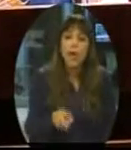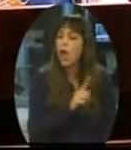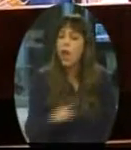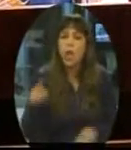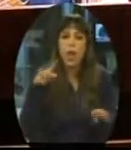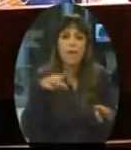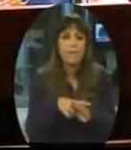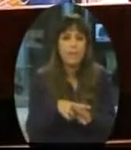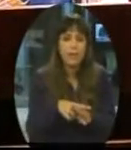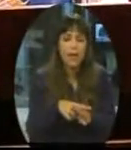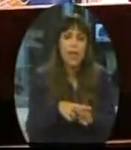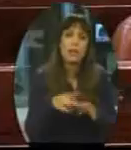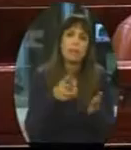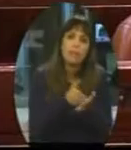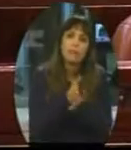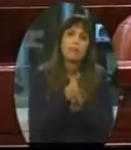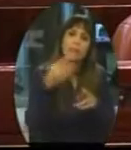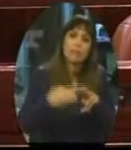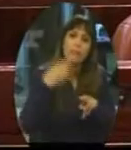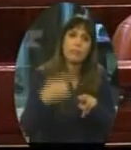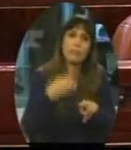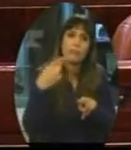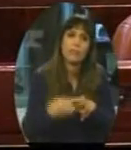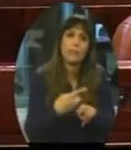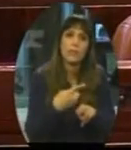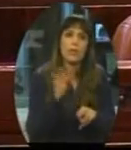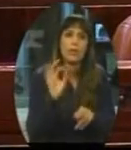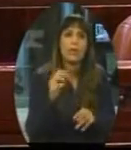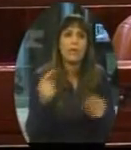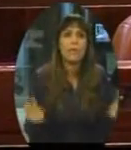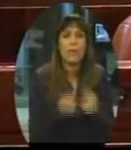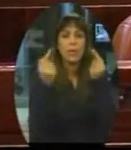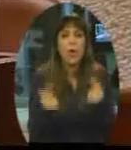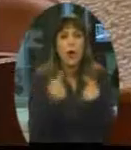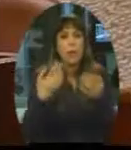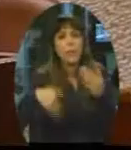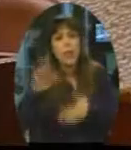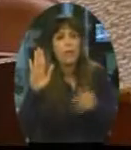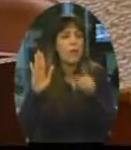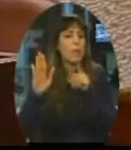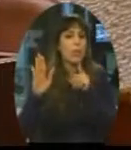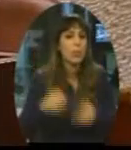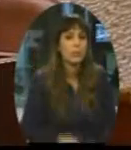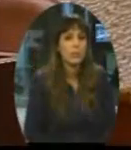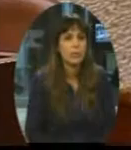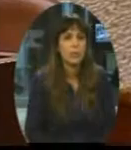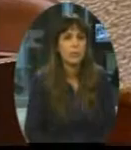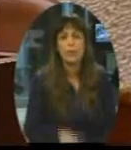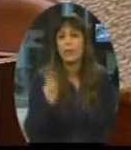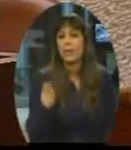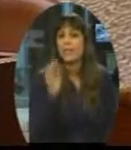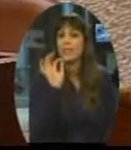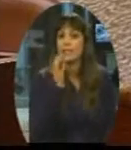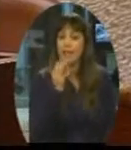נדנודה התקין והמתמיד של מטוטלת הוויכוח בין הרוב למיעוט. כנסת צעירה, כך כונה